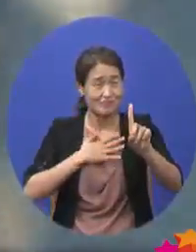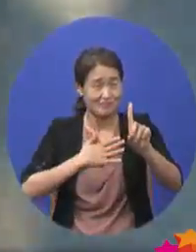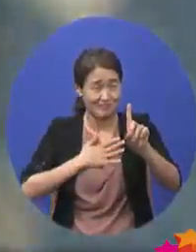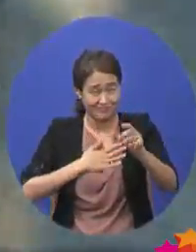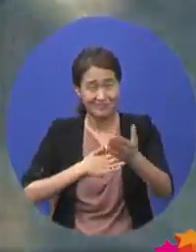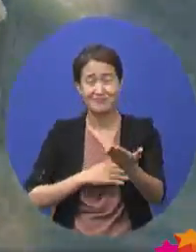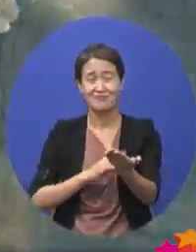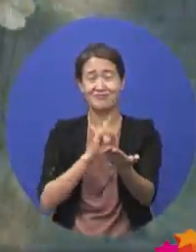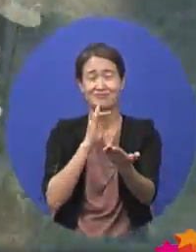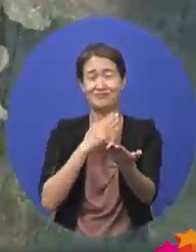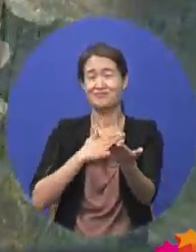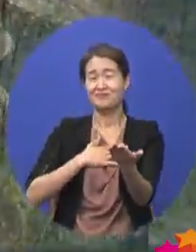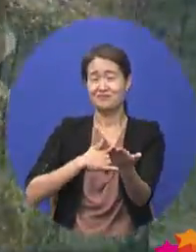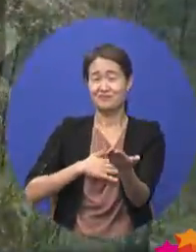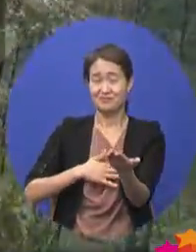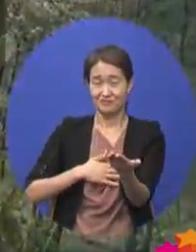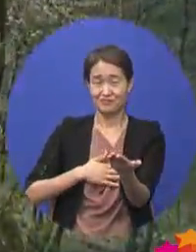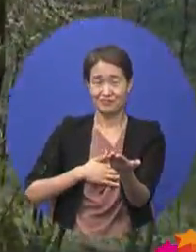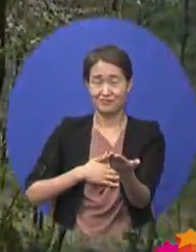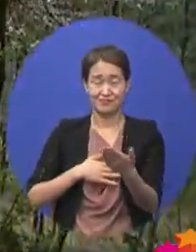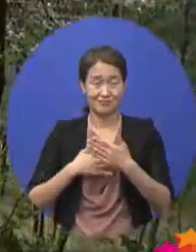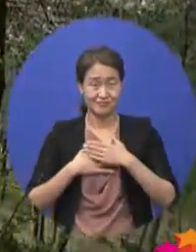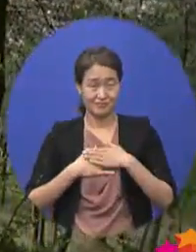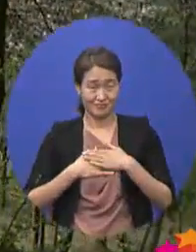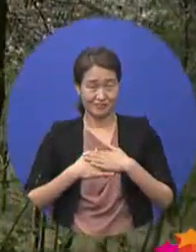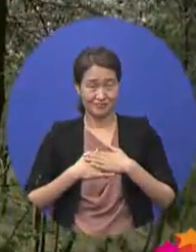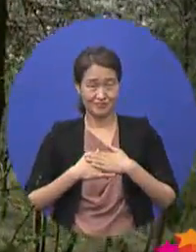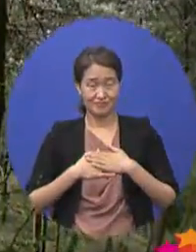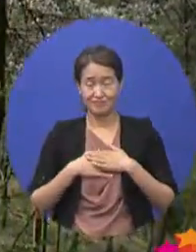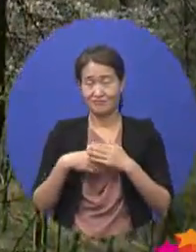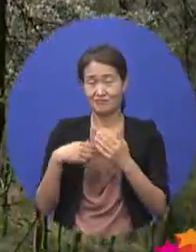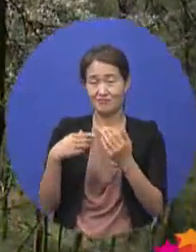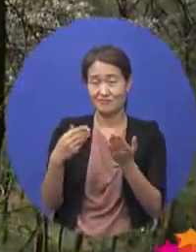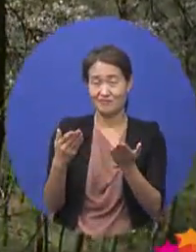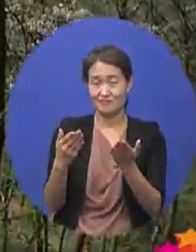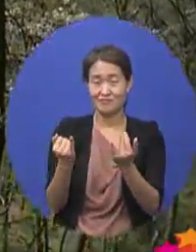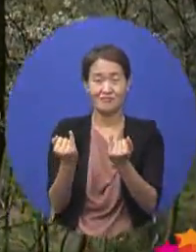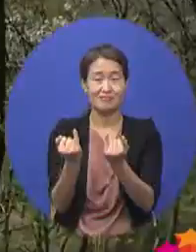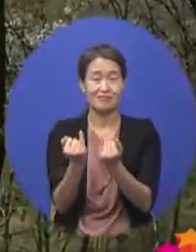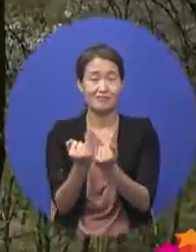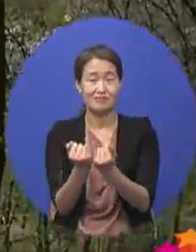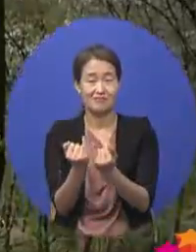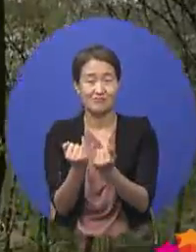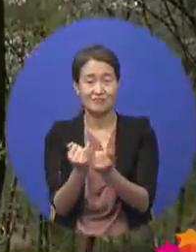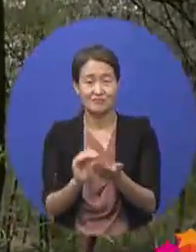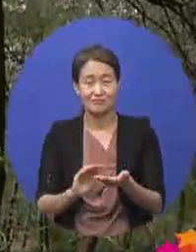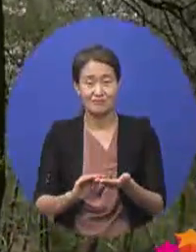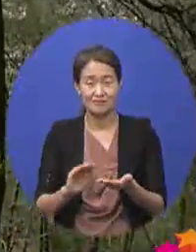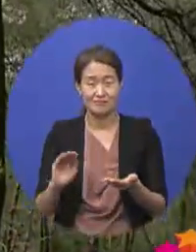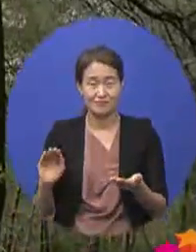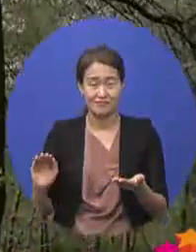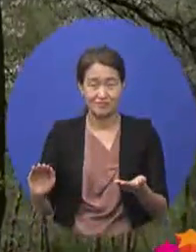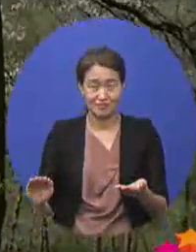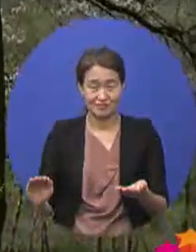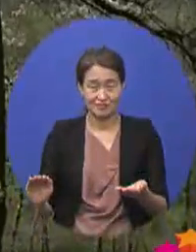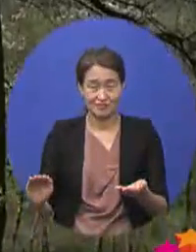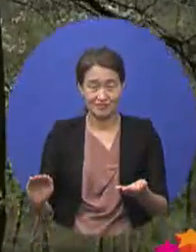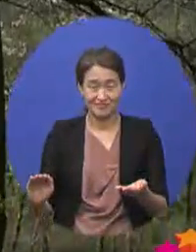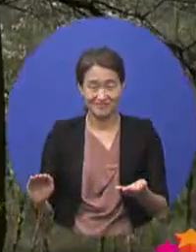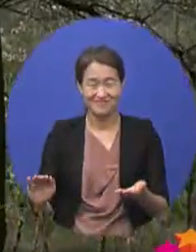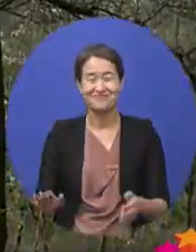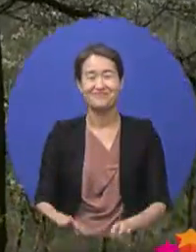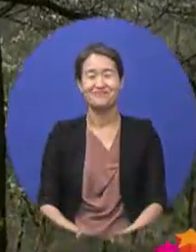사랑밖에 몰라요. 당신만 알아요. 나는야 당신의 여자랍니다.